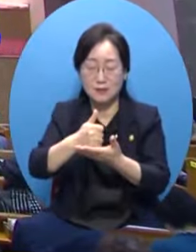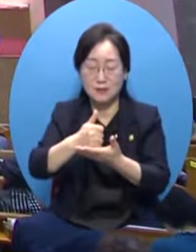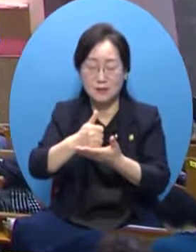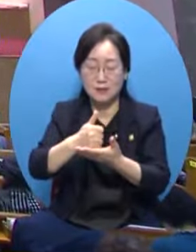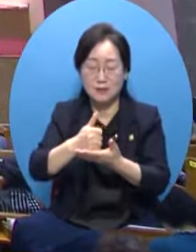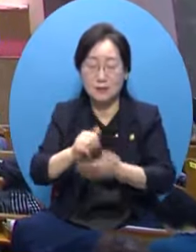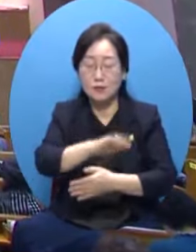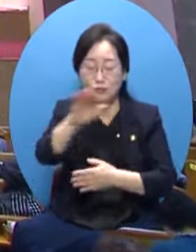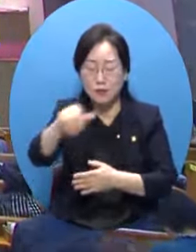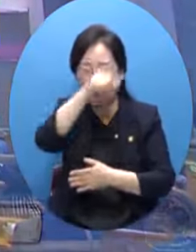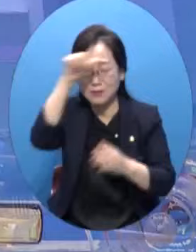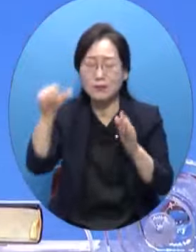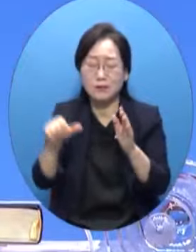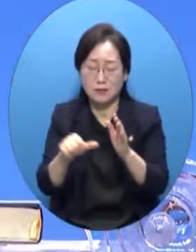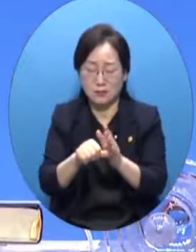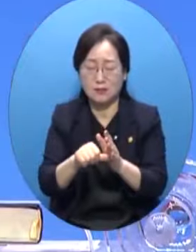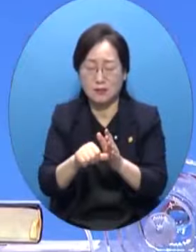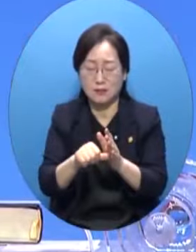우리들은 한평생